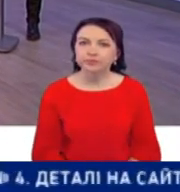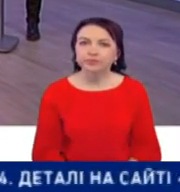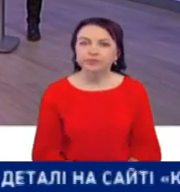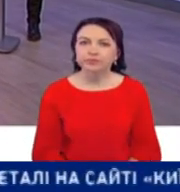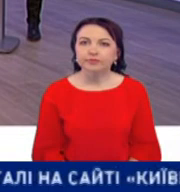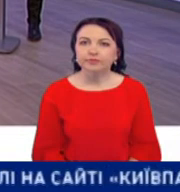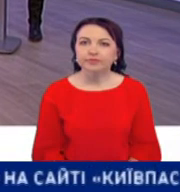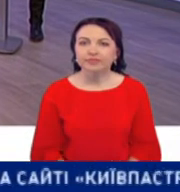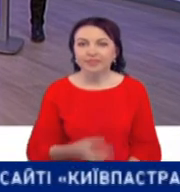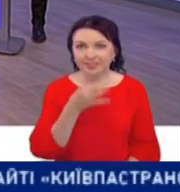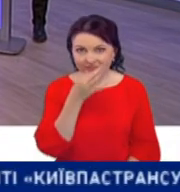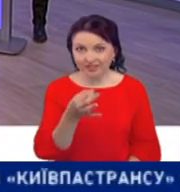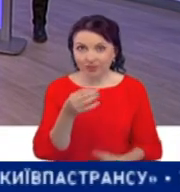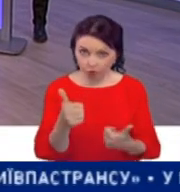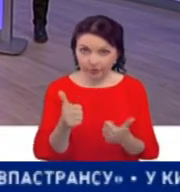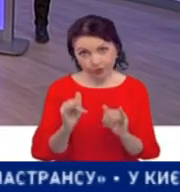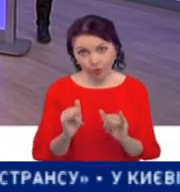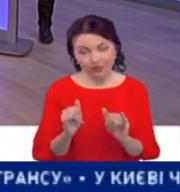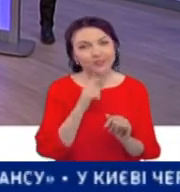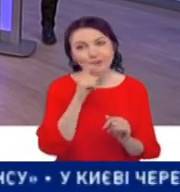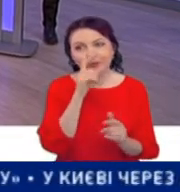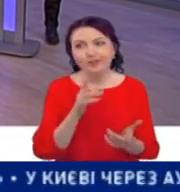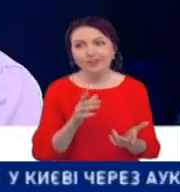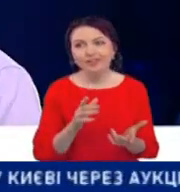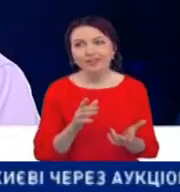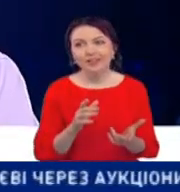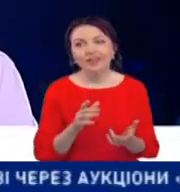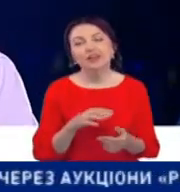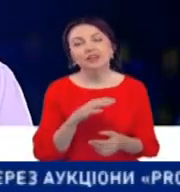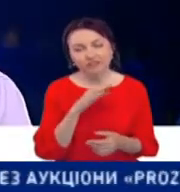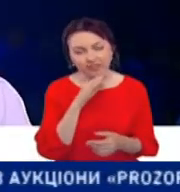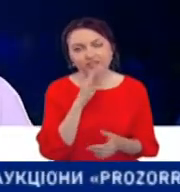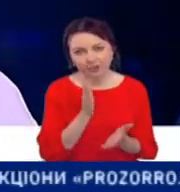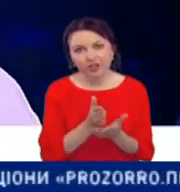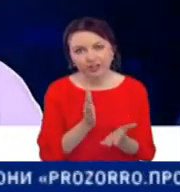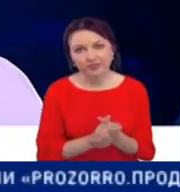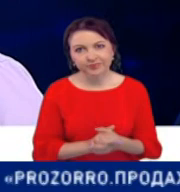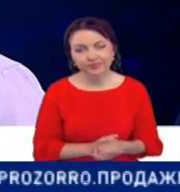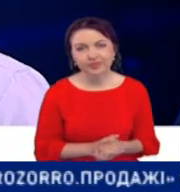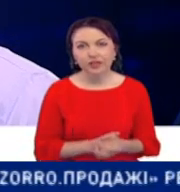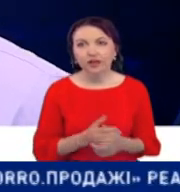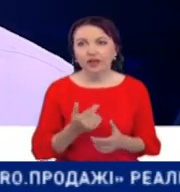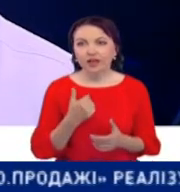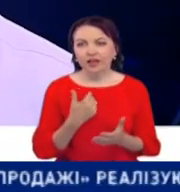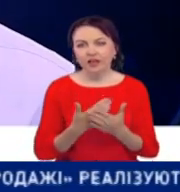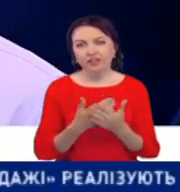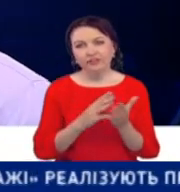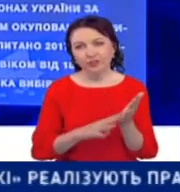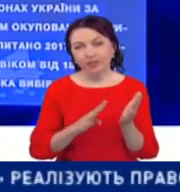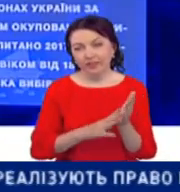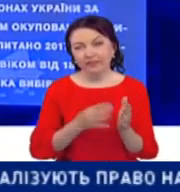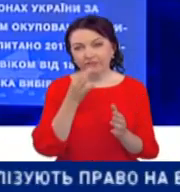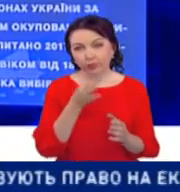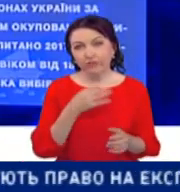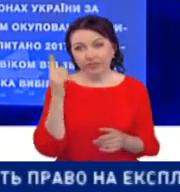Міг би сказати добре чи погано, я не розумію, але її там вистачає. Або, я просто знаю відповідь на запитання десь відсотків на 99, тому я